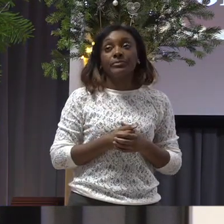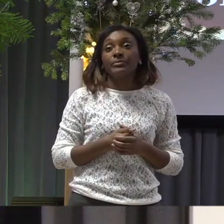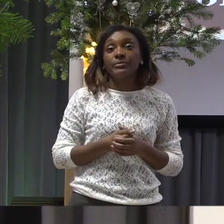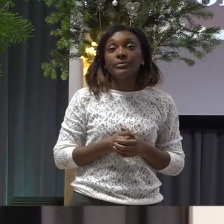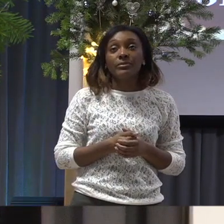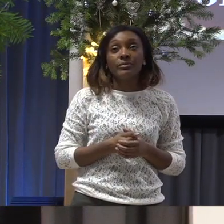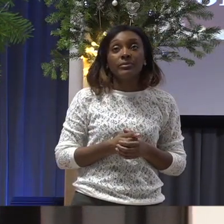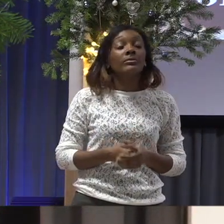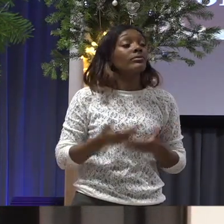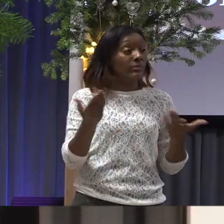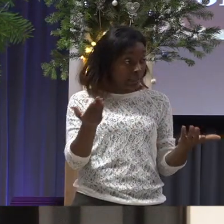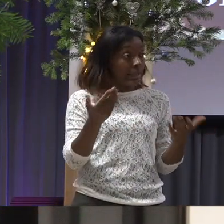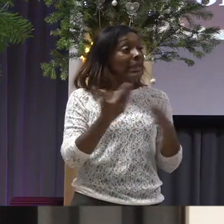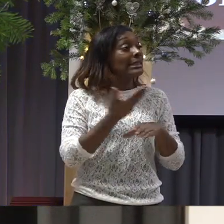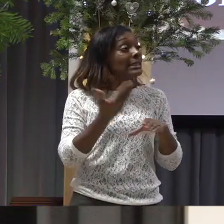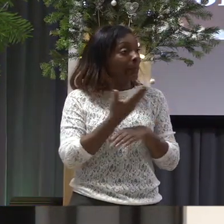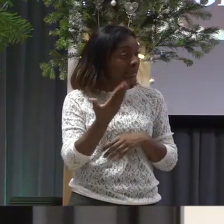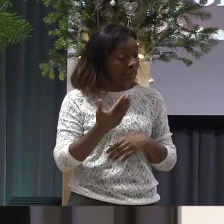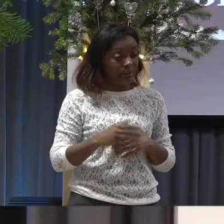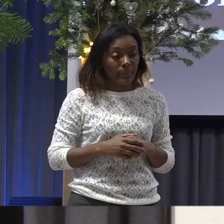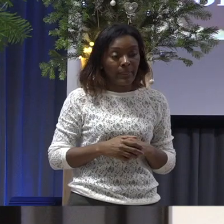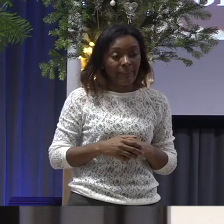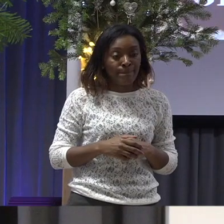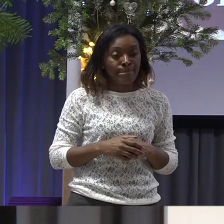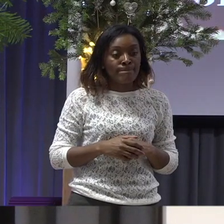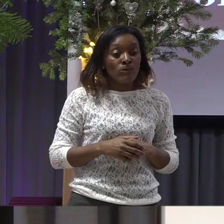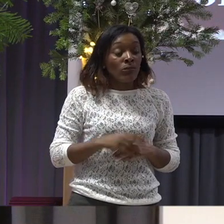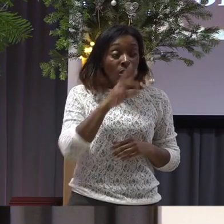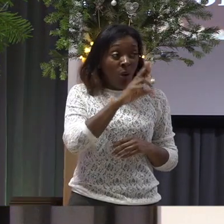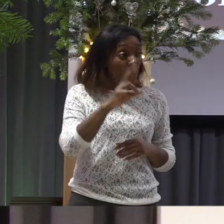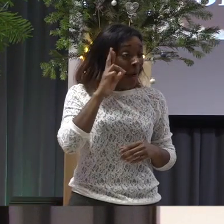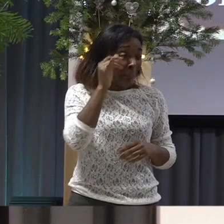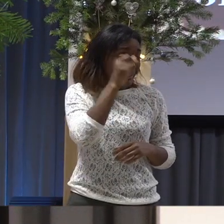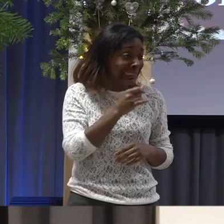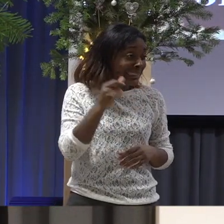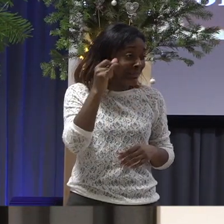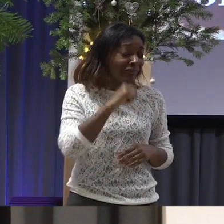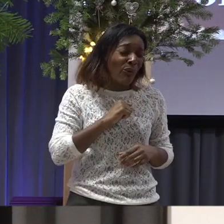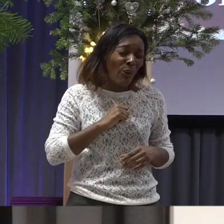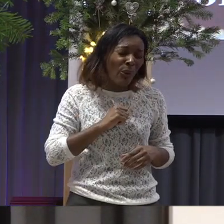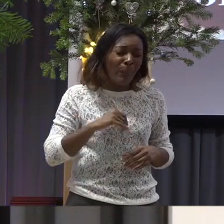Le roi se lance dans une bêtise sans limite.